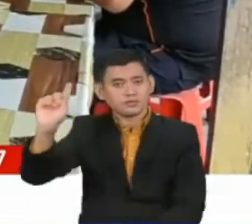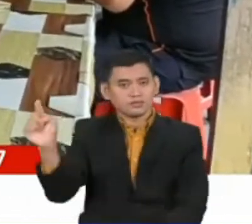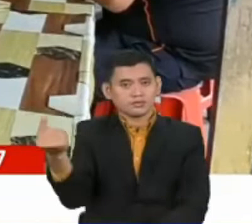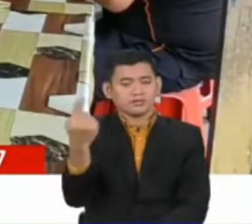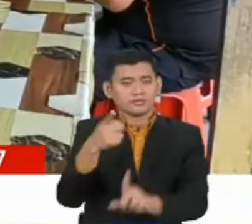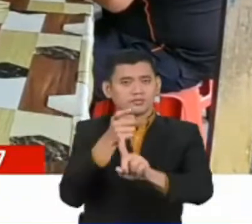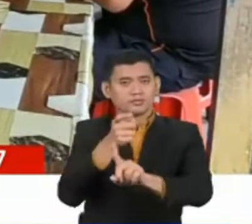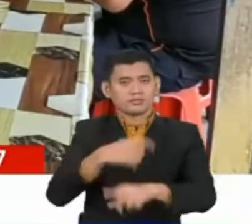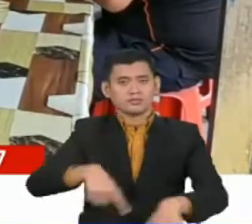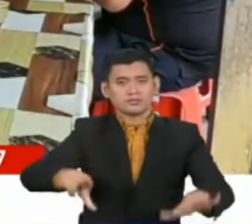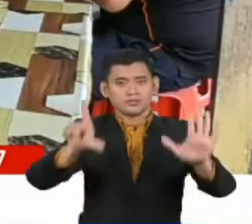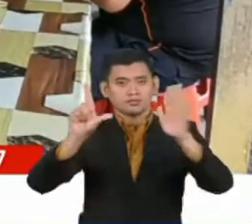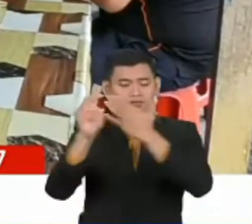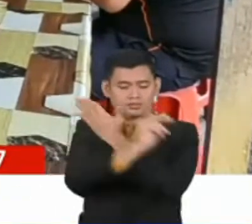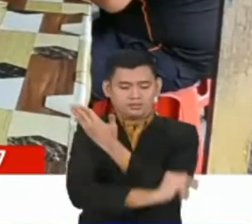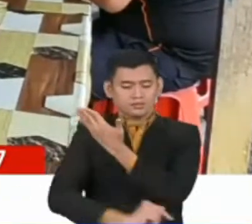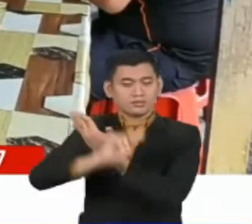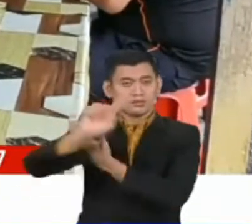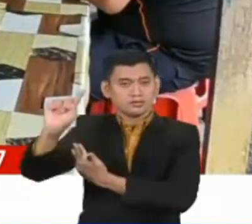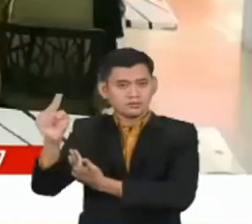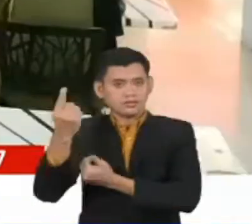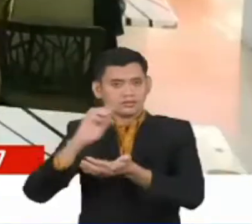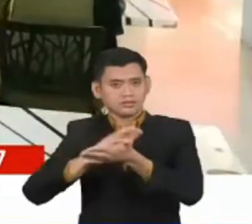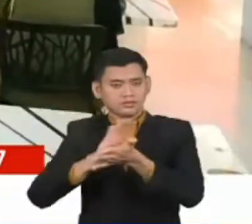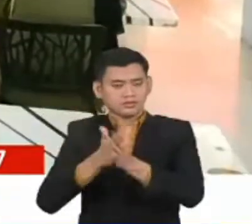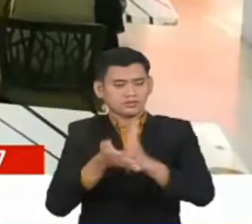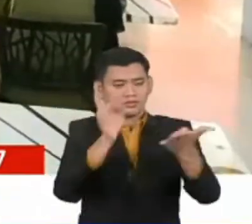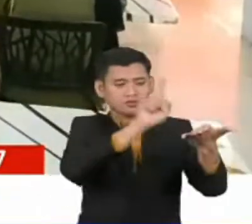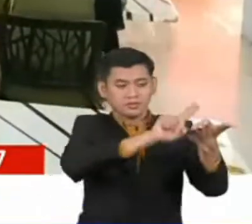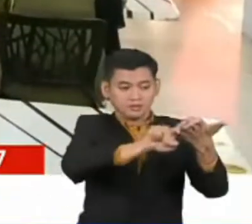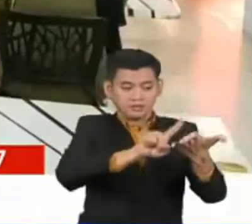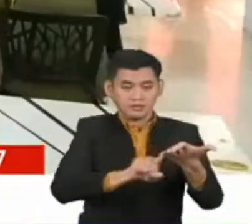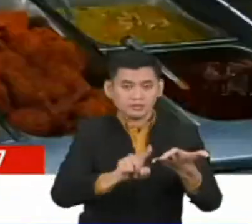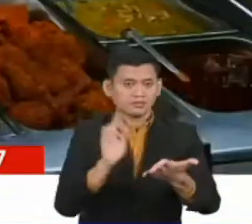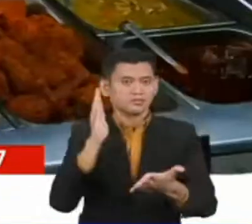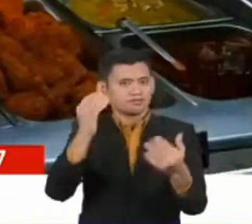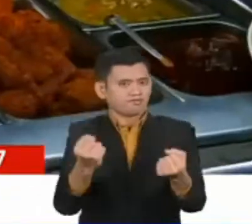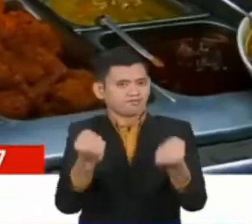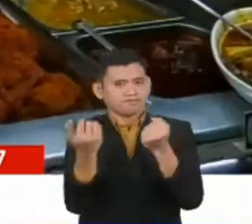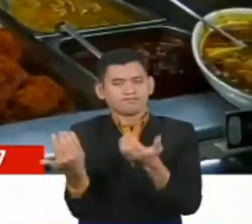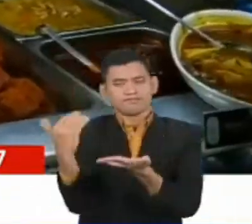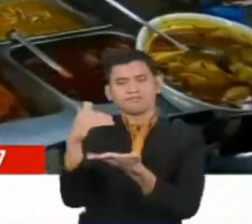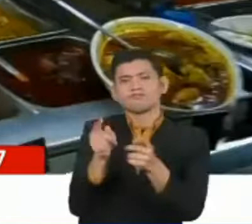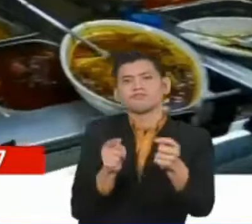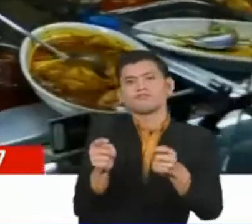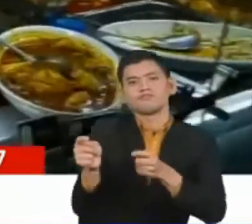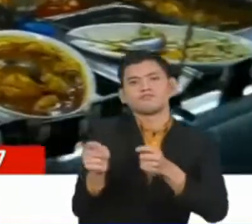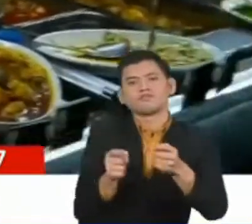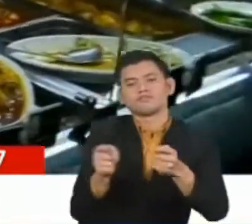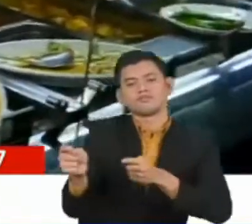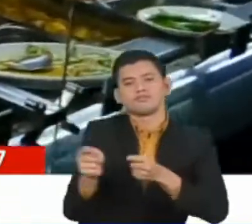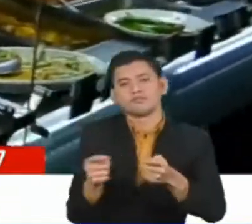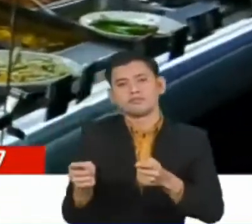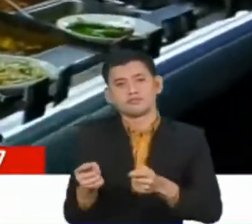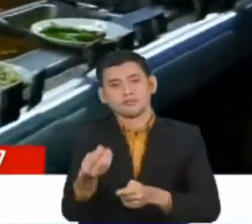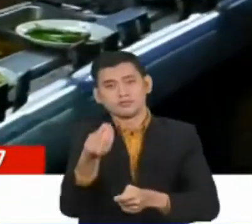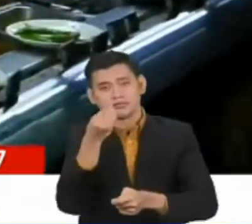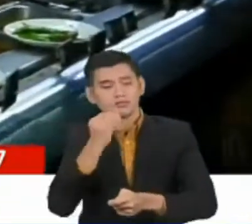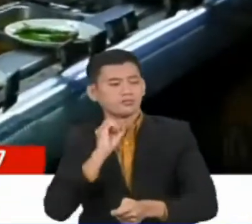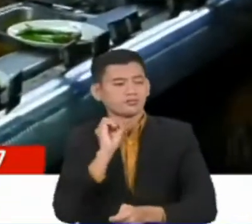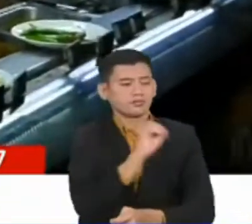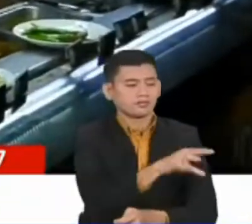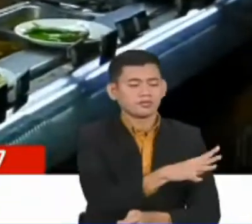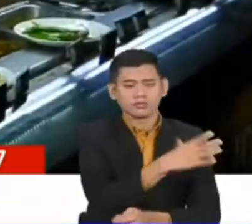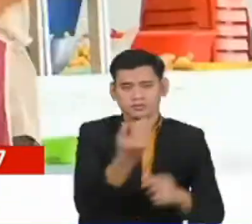7 buah negeri sahaja. Justru semakan semula dijangka dapat memantapkan lagi pengurusan sisa makanan supaya lebih